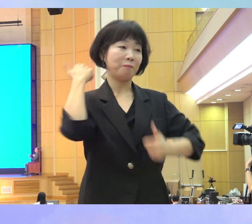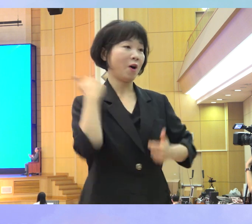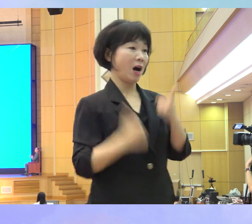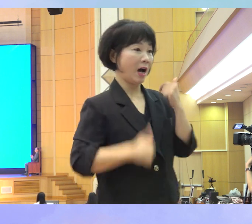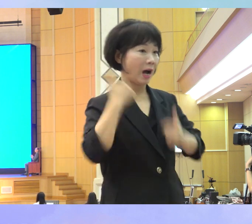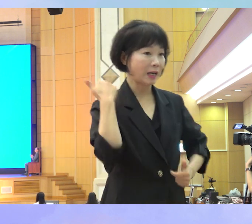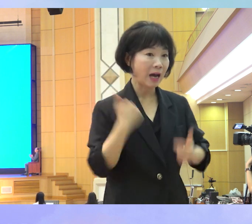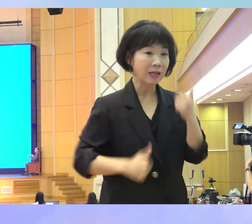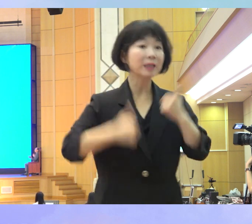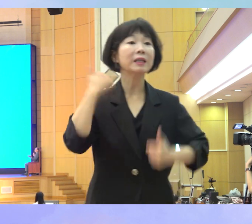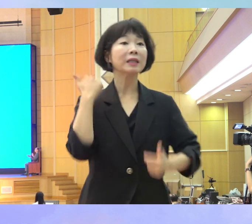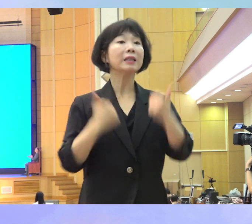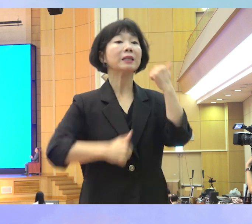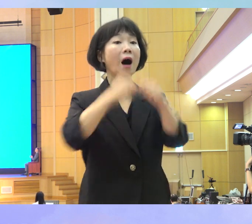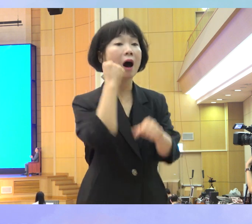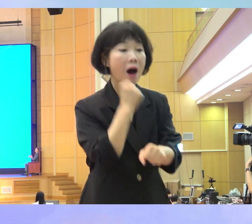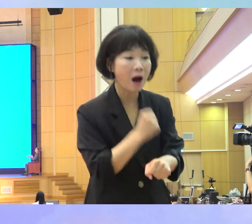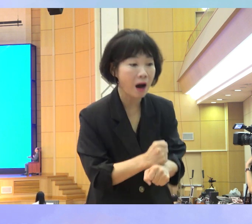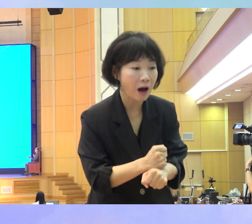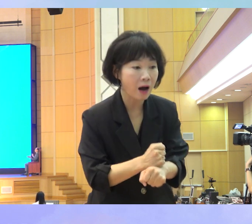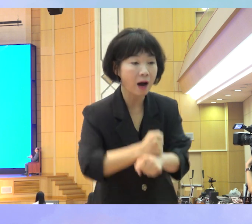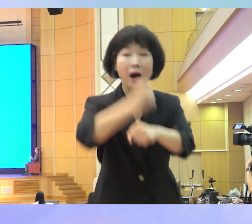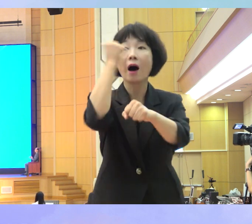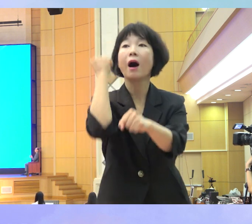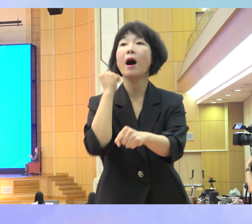주를 기뻐하나이다.